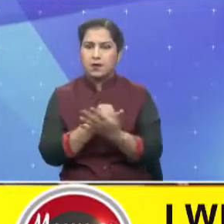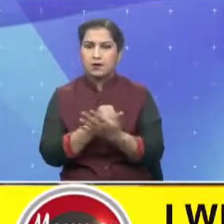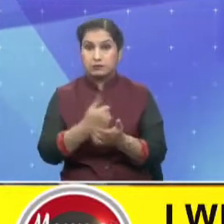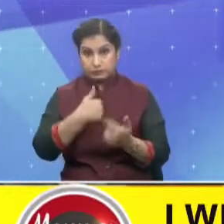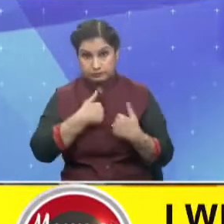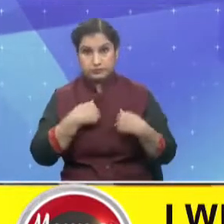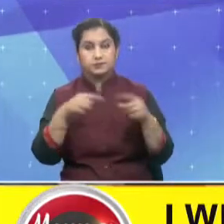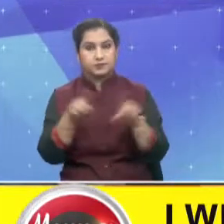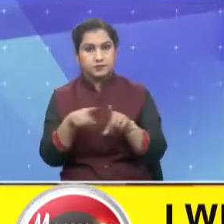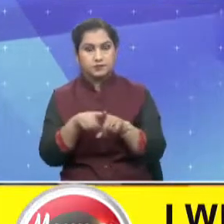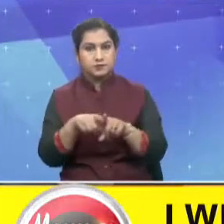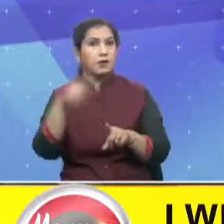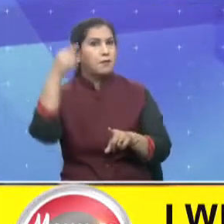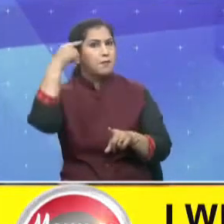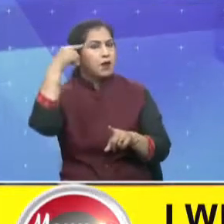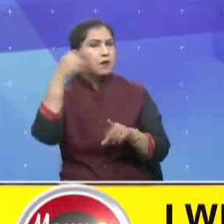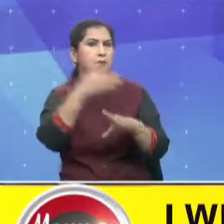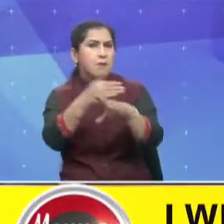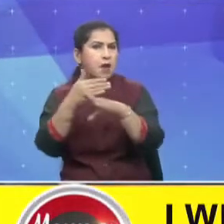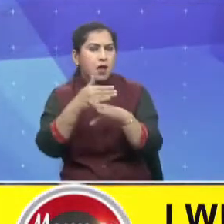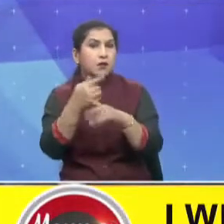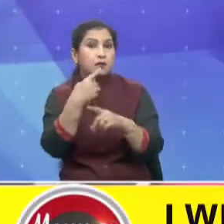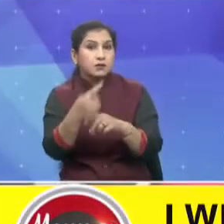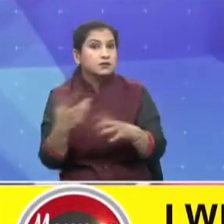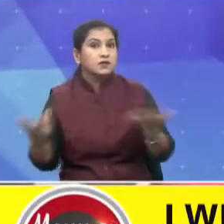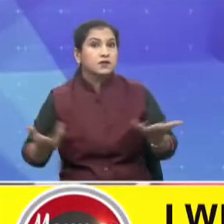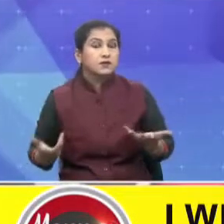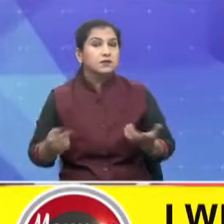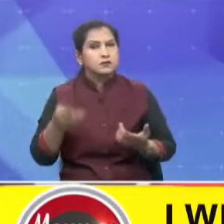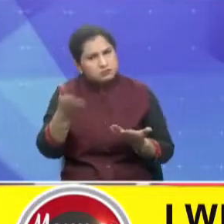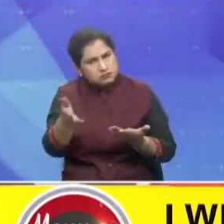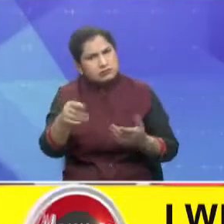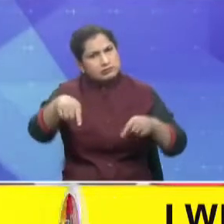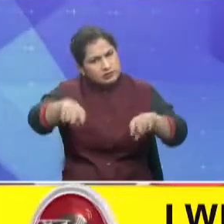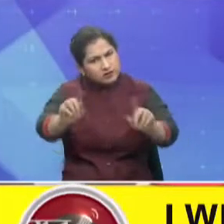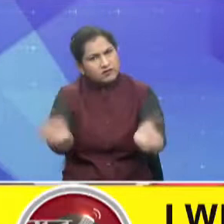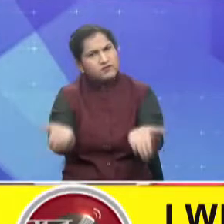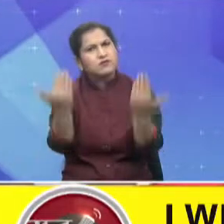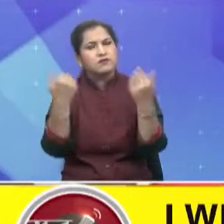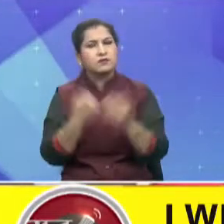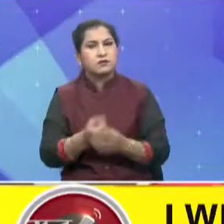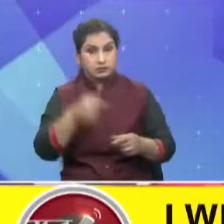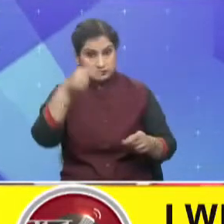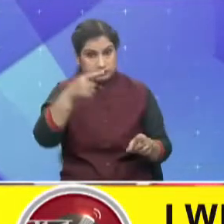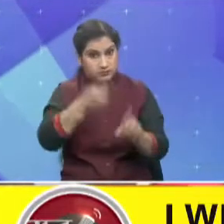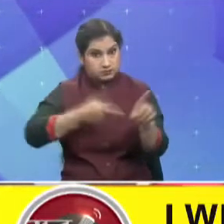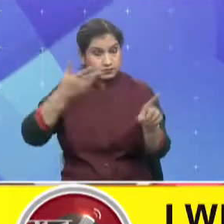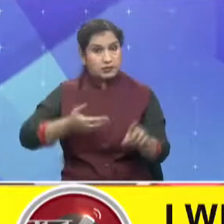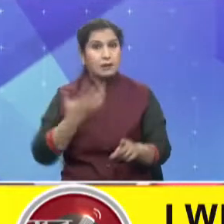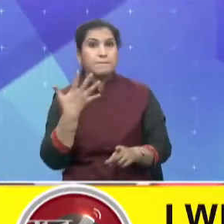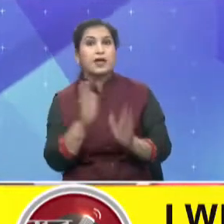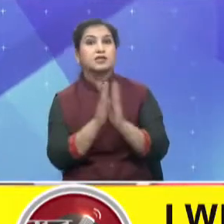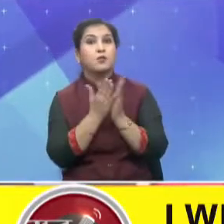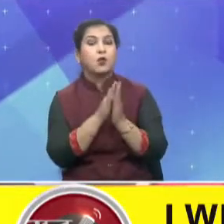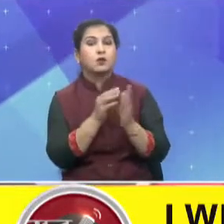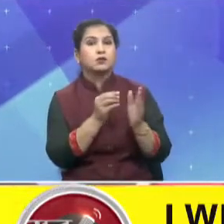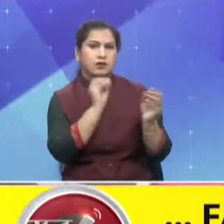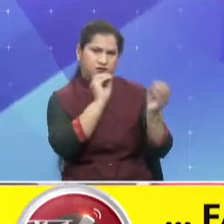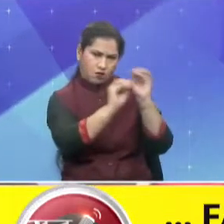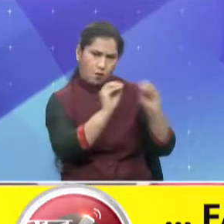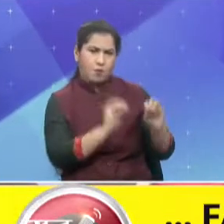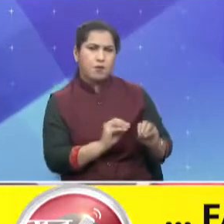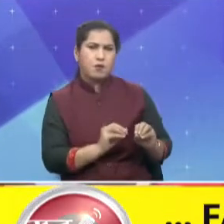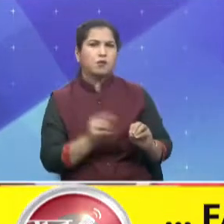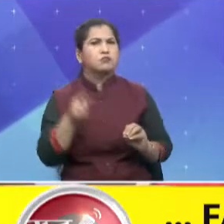भी मन की बात के श्रोताओं से कहूंगा कि आप इस वर्ष की अपनी उन 5 किताबों के बारे में बताएं